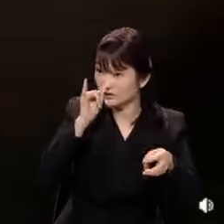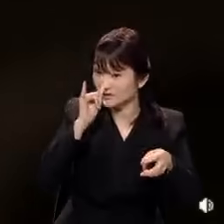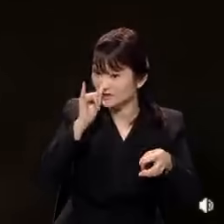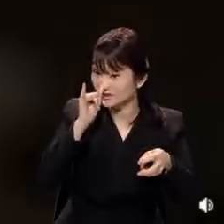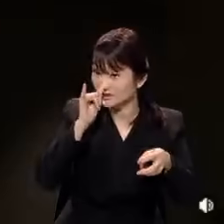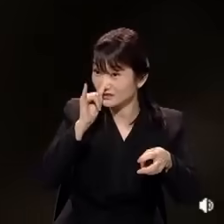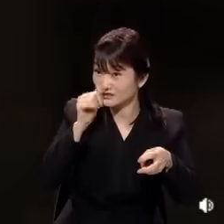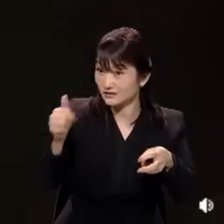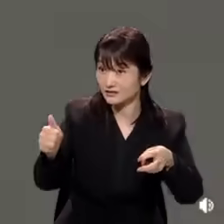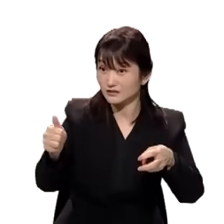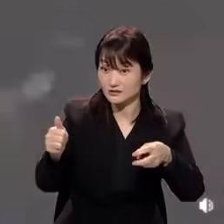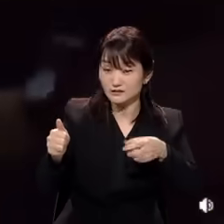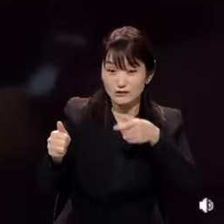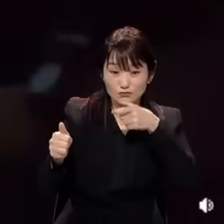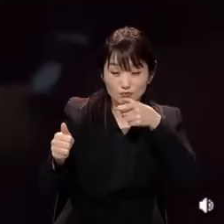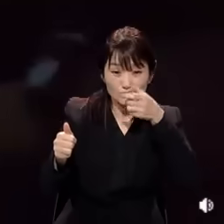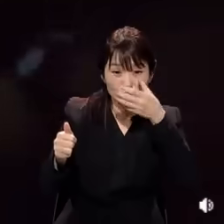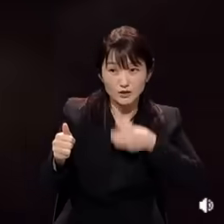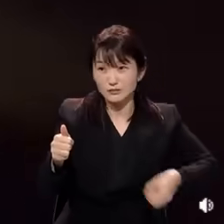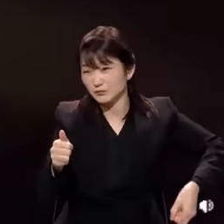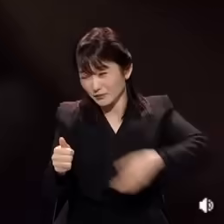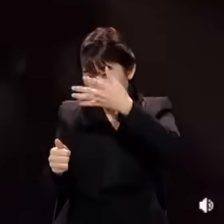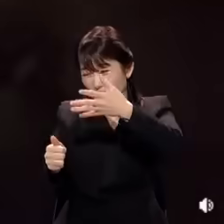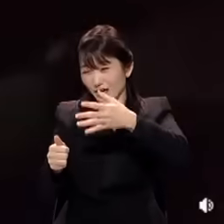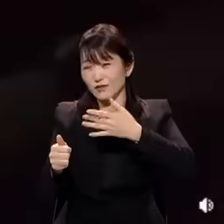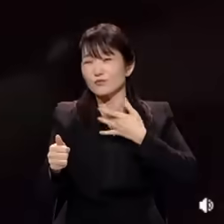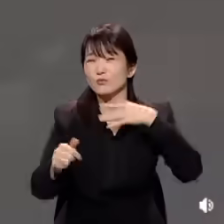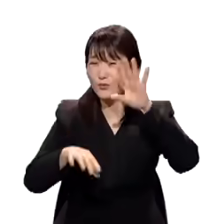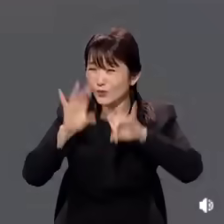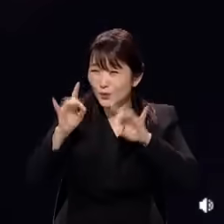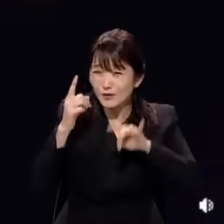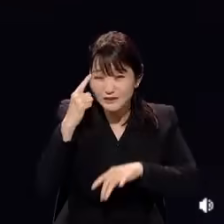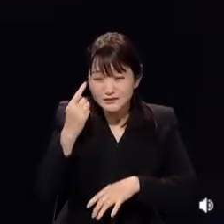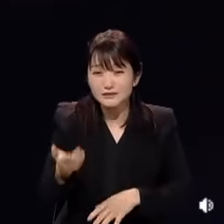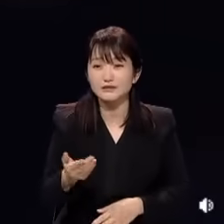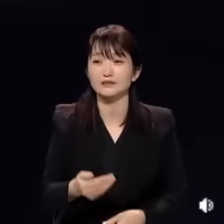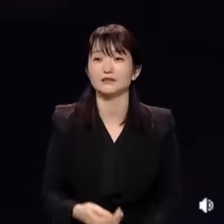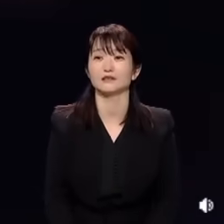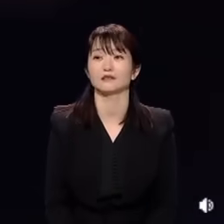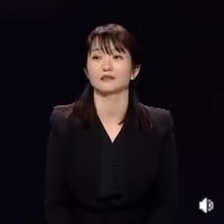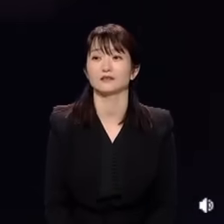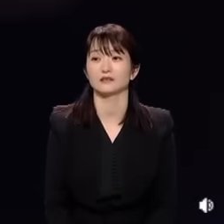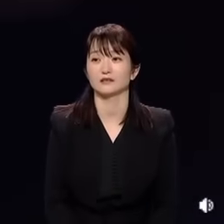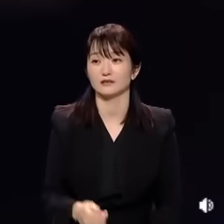$1? How about a drink? That's the fam!